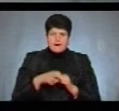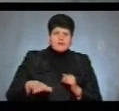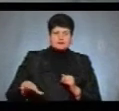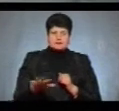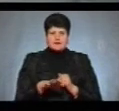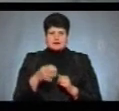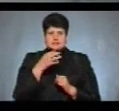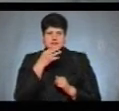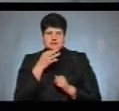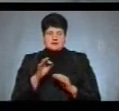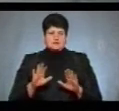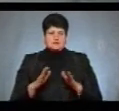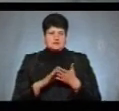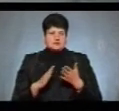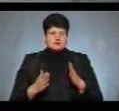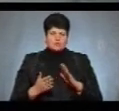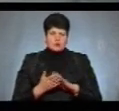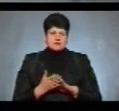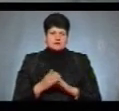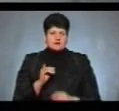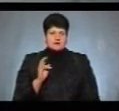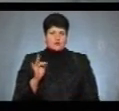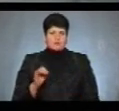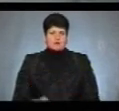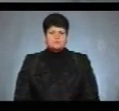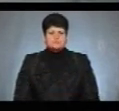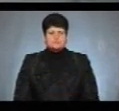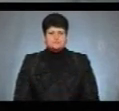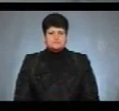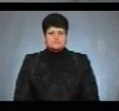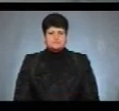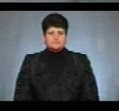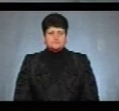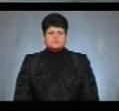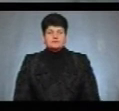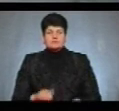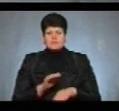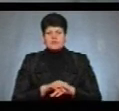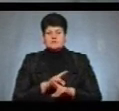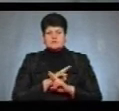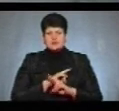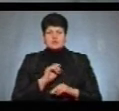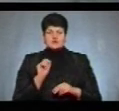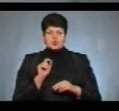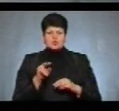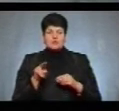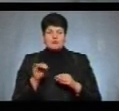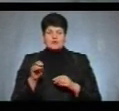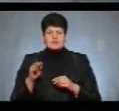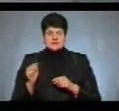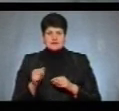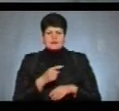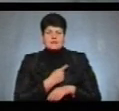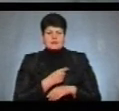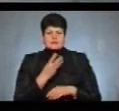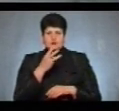обласного управління Держслужби з надзвичайних ситуацій Ірина Крупа. За фактом смерті в Золотопотіцькій лікарні 3-місячної